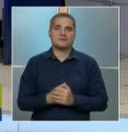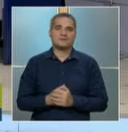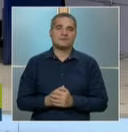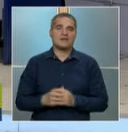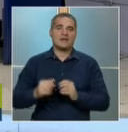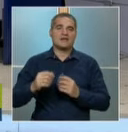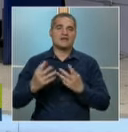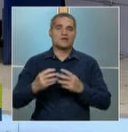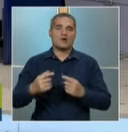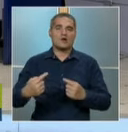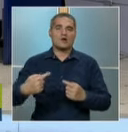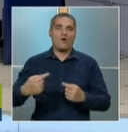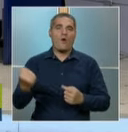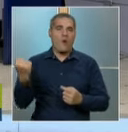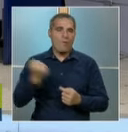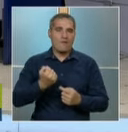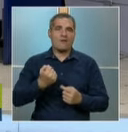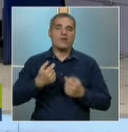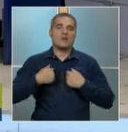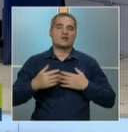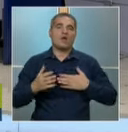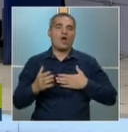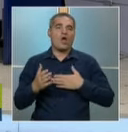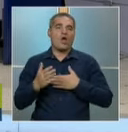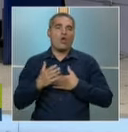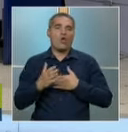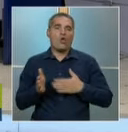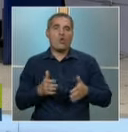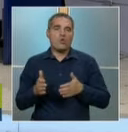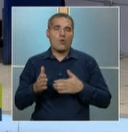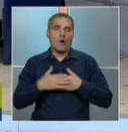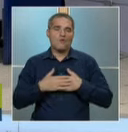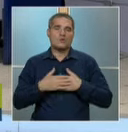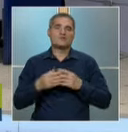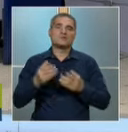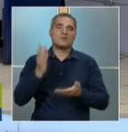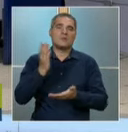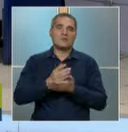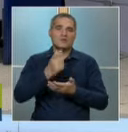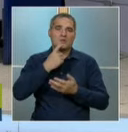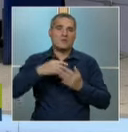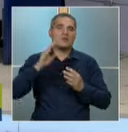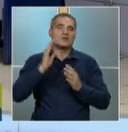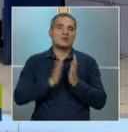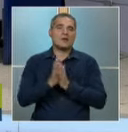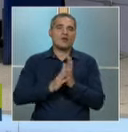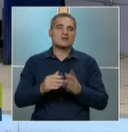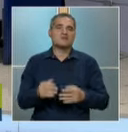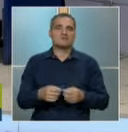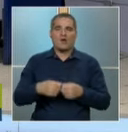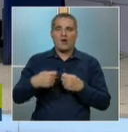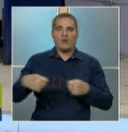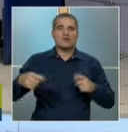тезата, технологиите убиват нашата духовност. Технологиите убиват духовността. През последните години все повече хора така се отдалечават